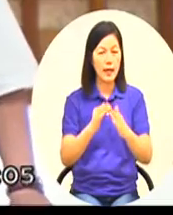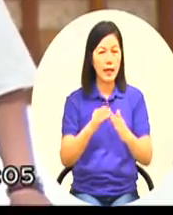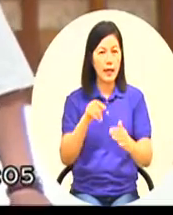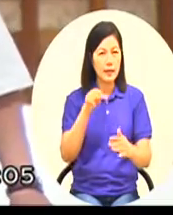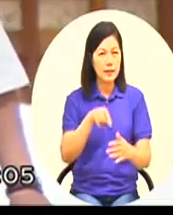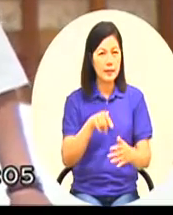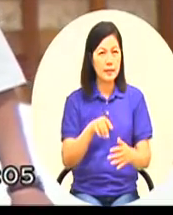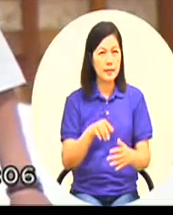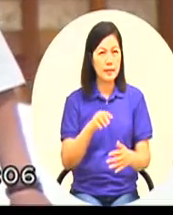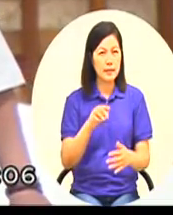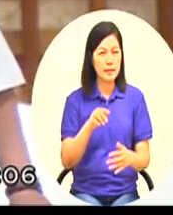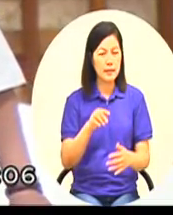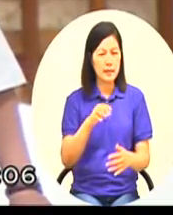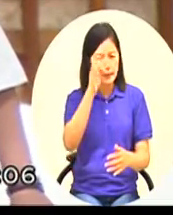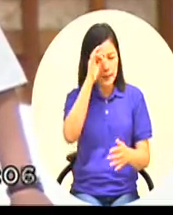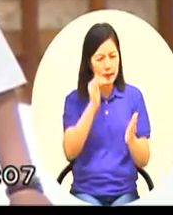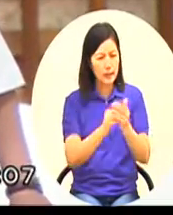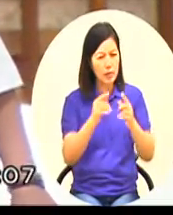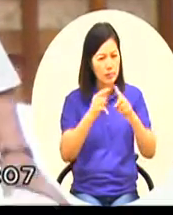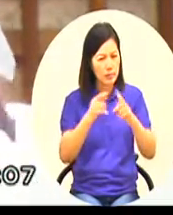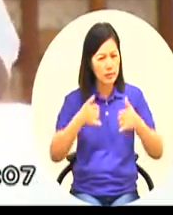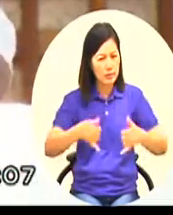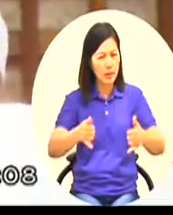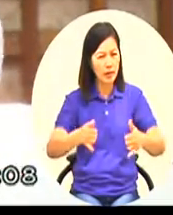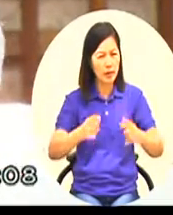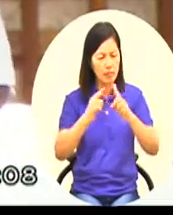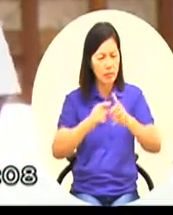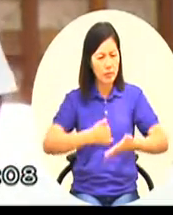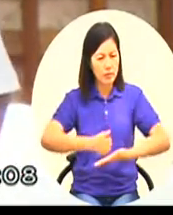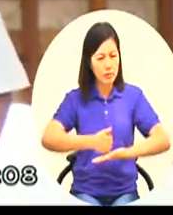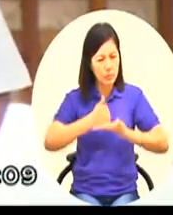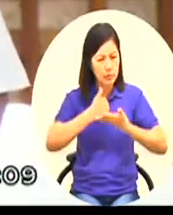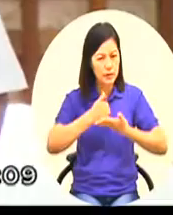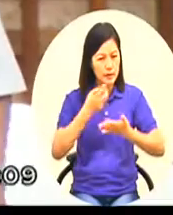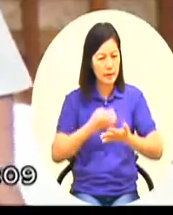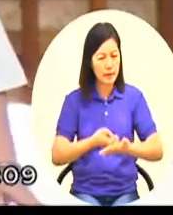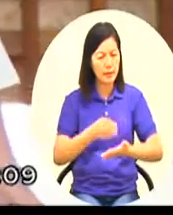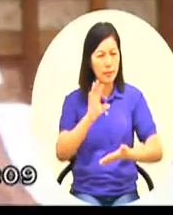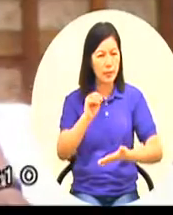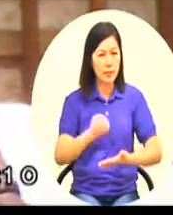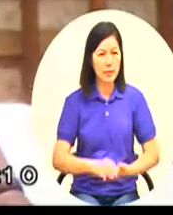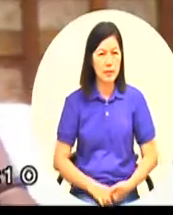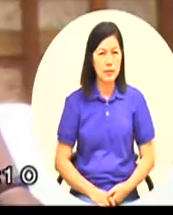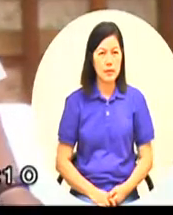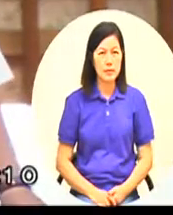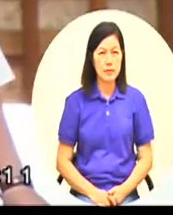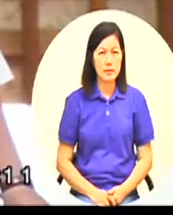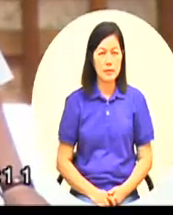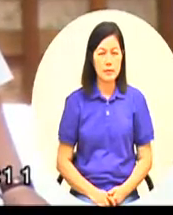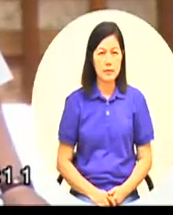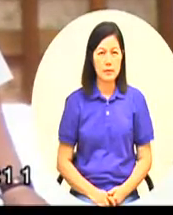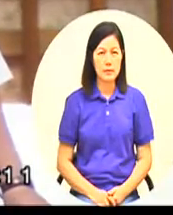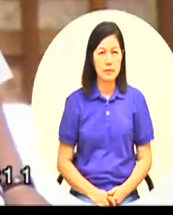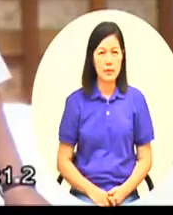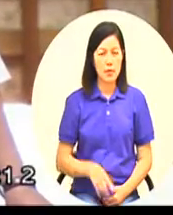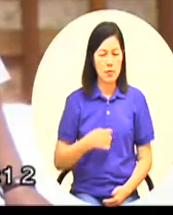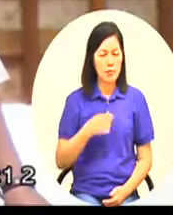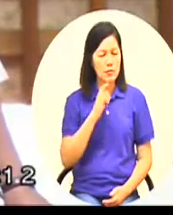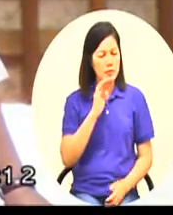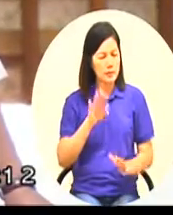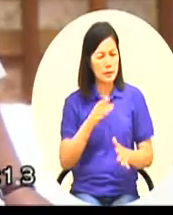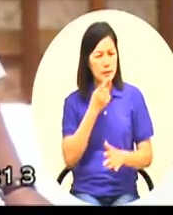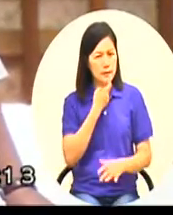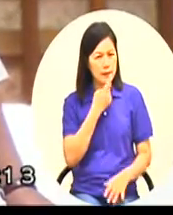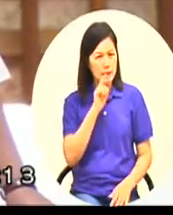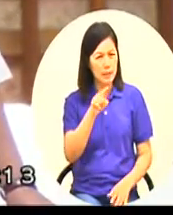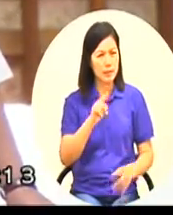看到所谓的人道，人的尊严，人到了那个时候的尊严？可是我现在是一直在质疑，以你